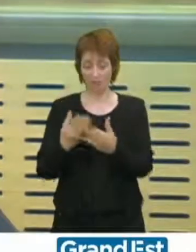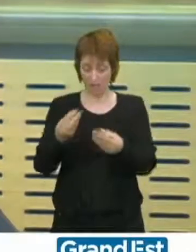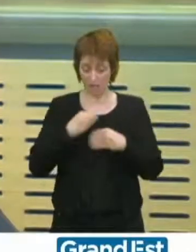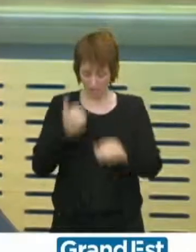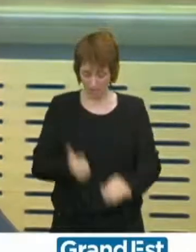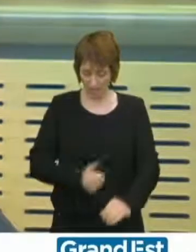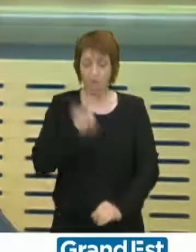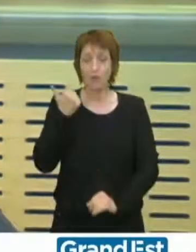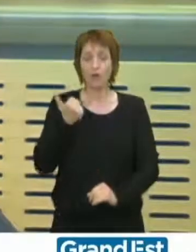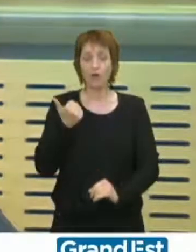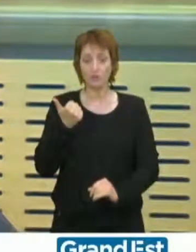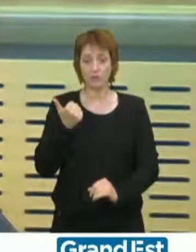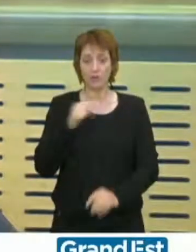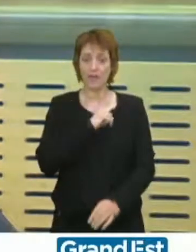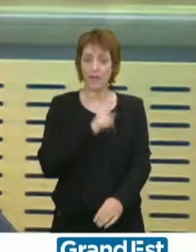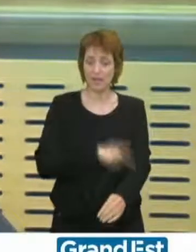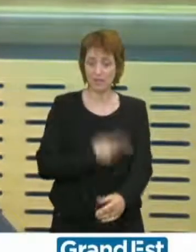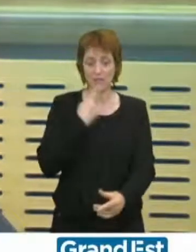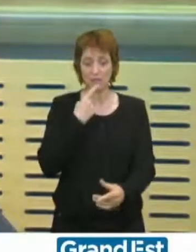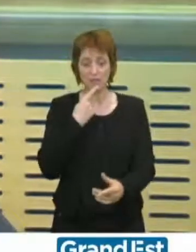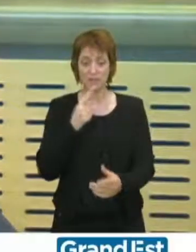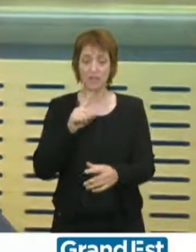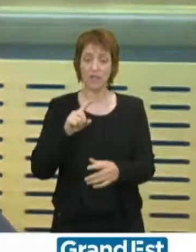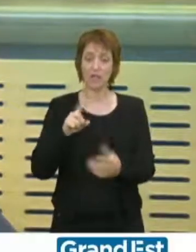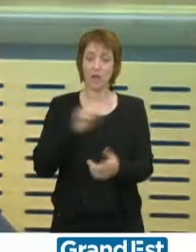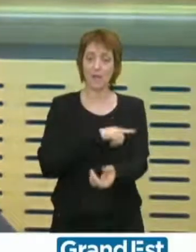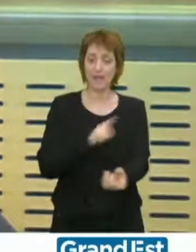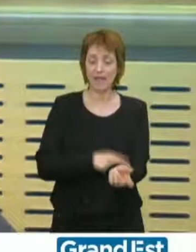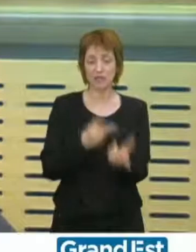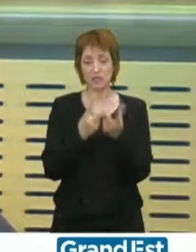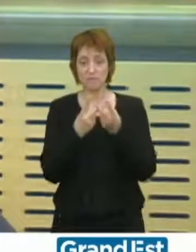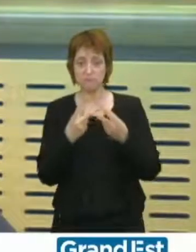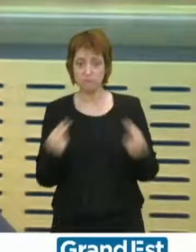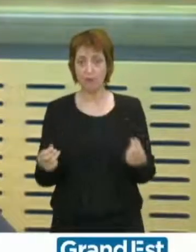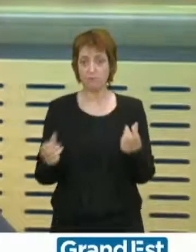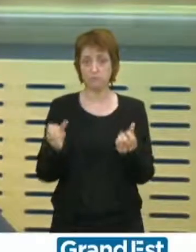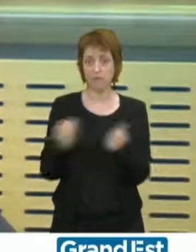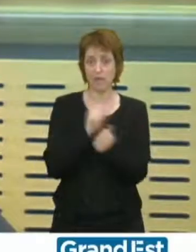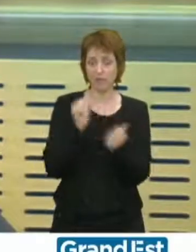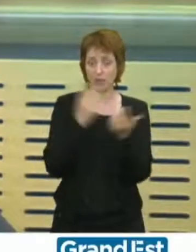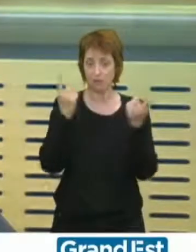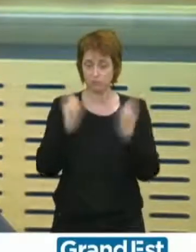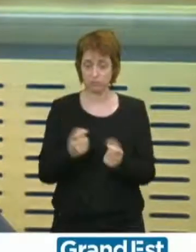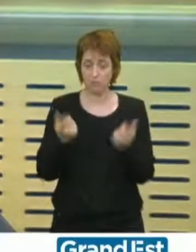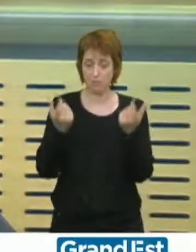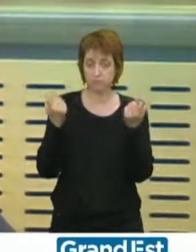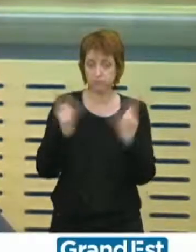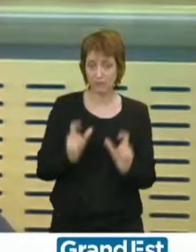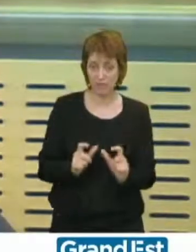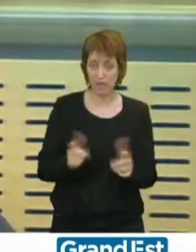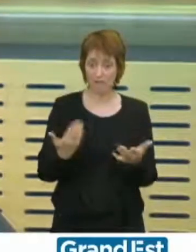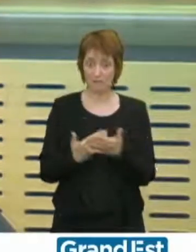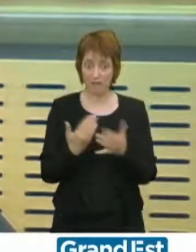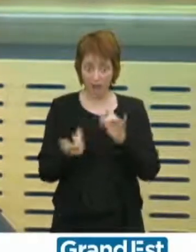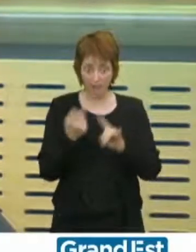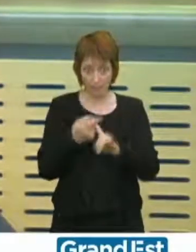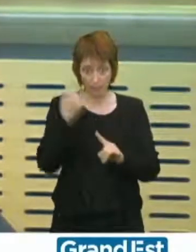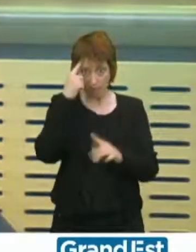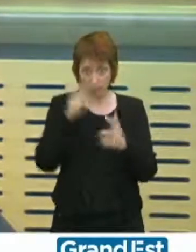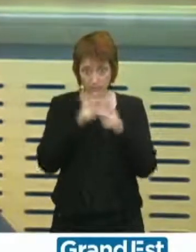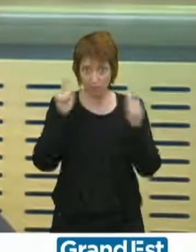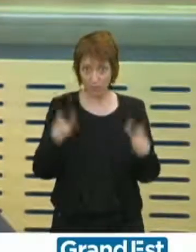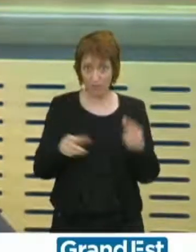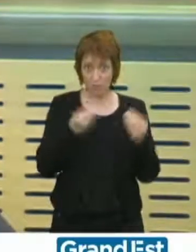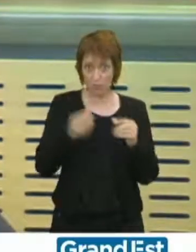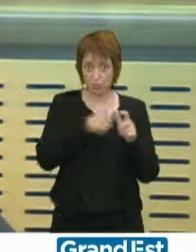permettant d'avoir une énergie propre décarbonée est peu chère mais elle est aussi indispensable à nos entreprises et nos industries elle joue donc un rôle important dans